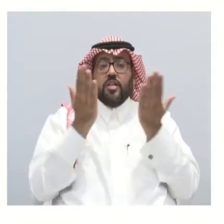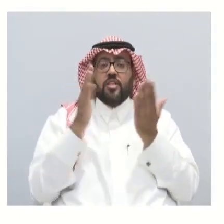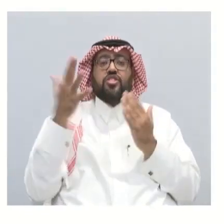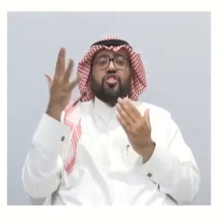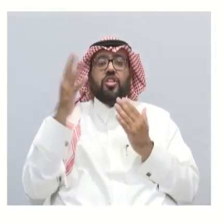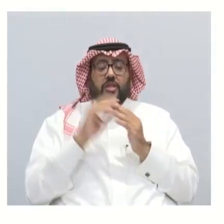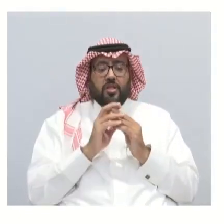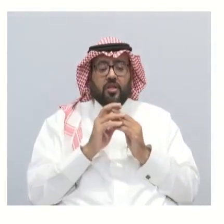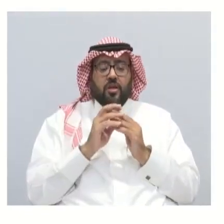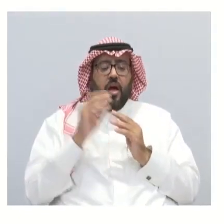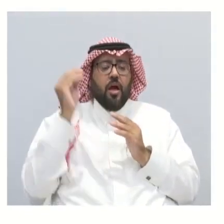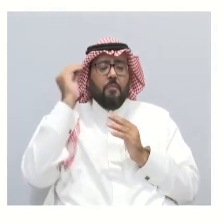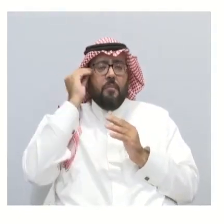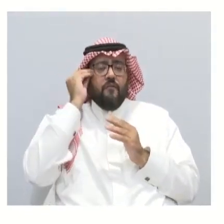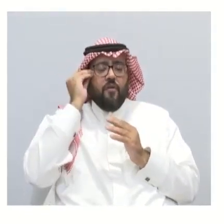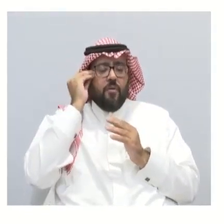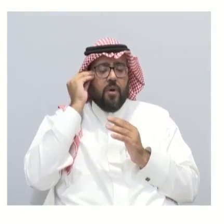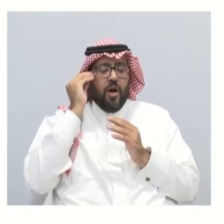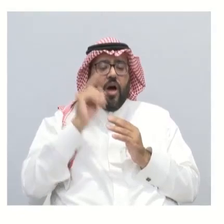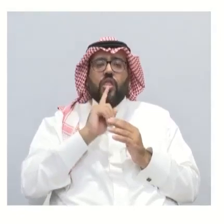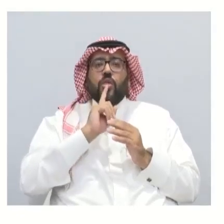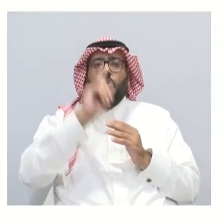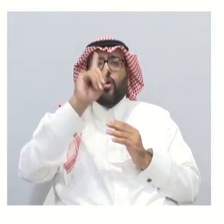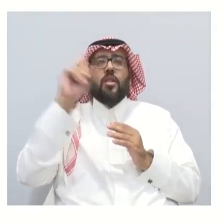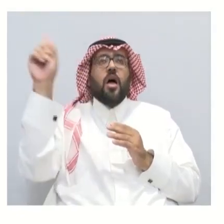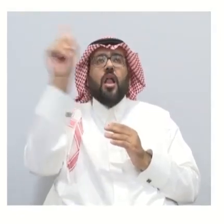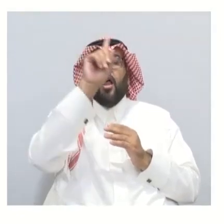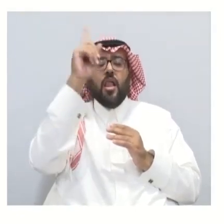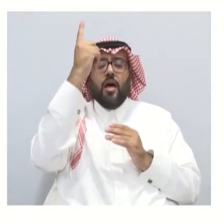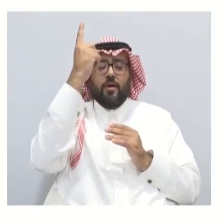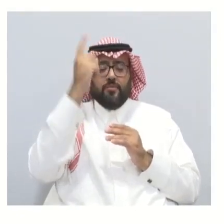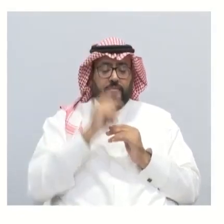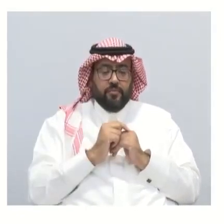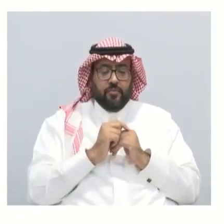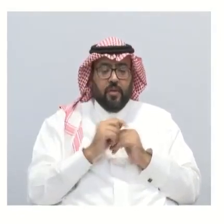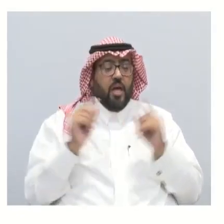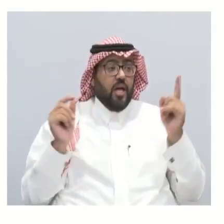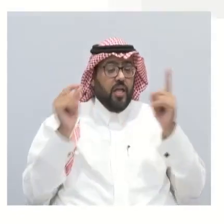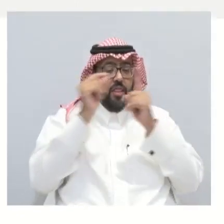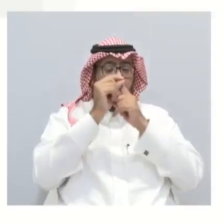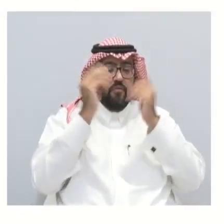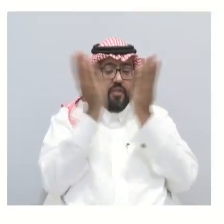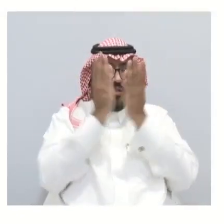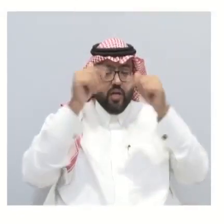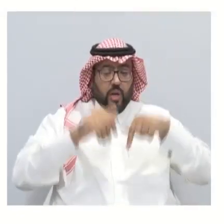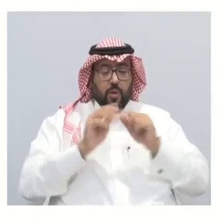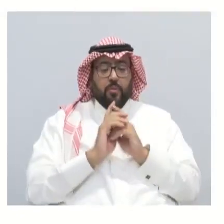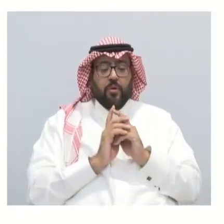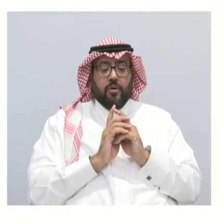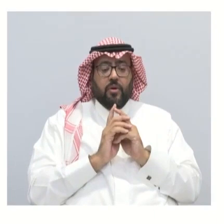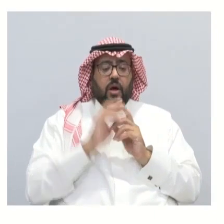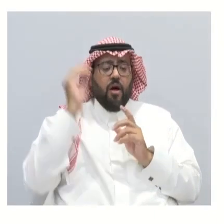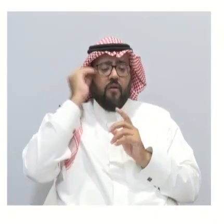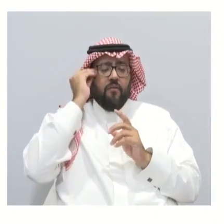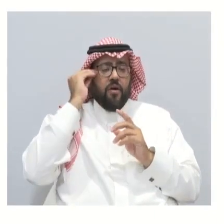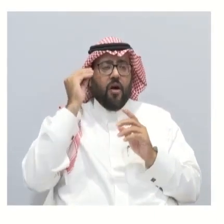وهو مفهوم توحيد الالوهيه ما هي اهداف درسنا لهذا اليوم الهدف الاول ان